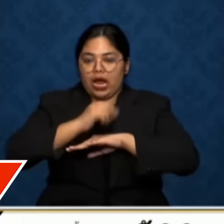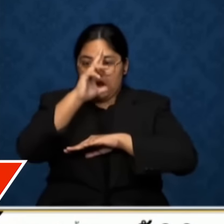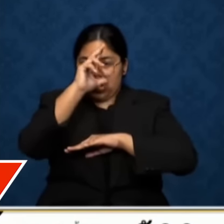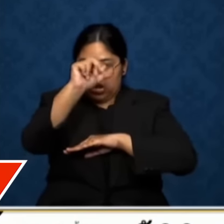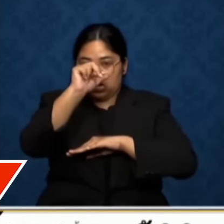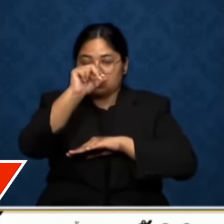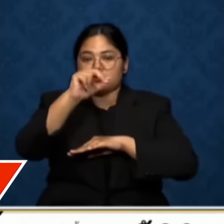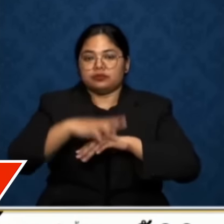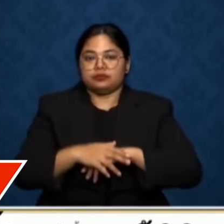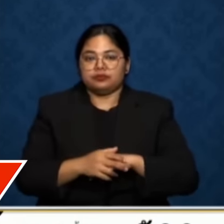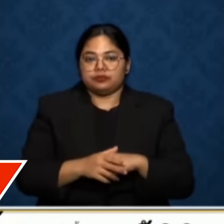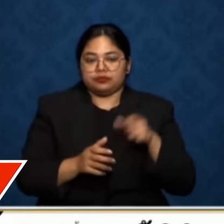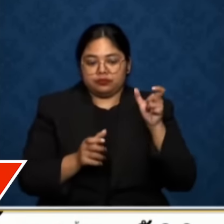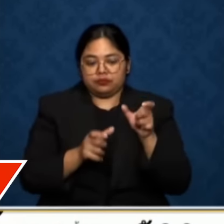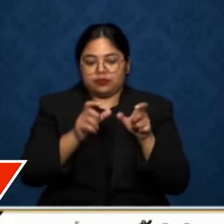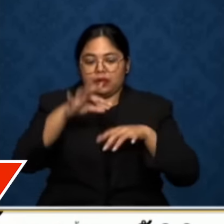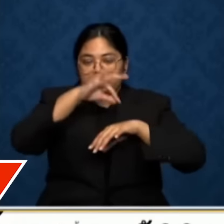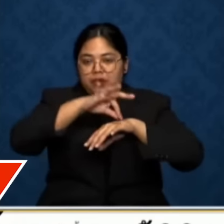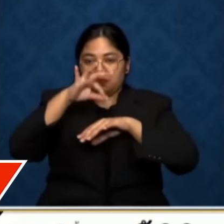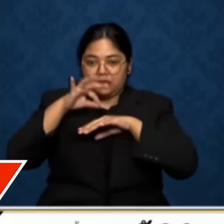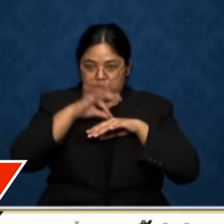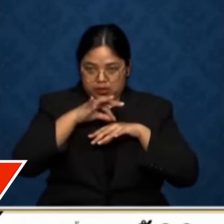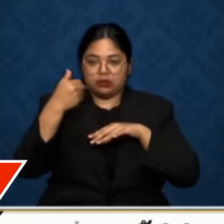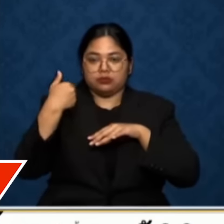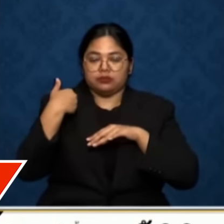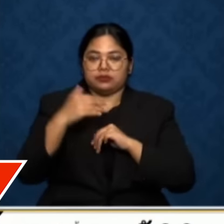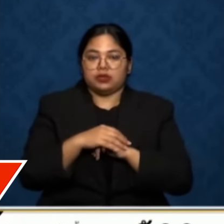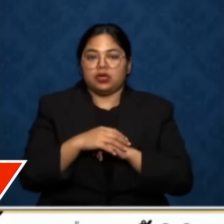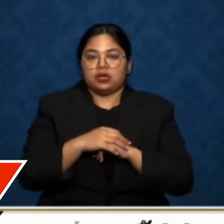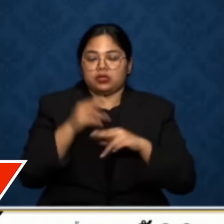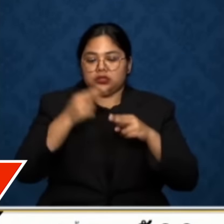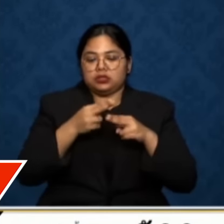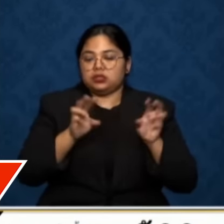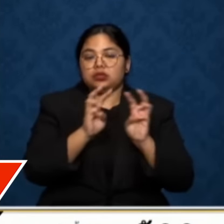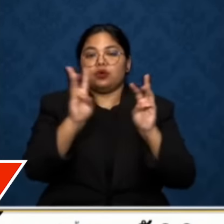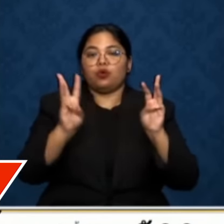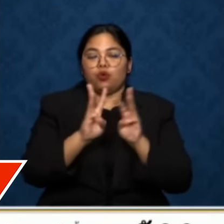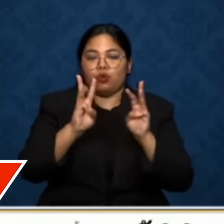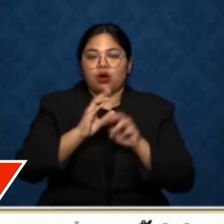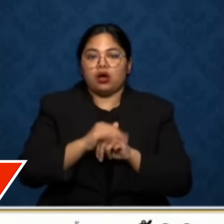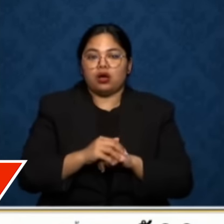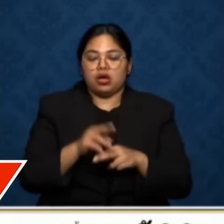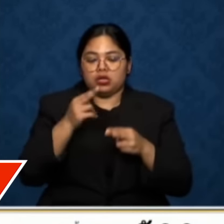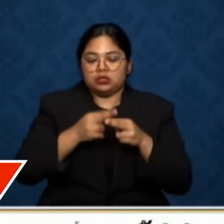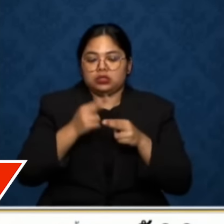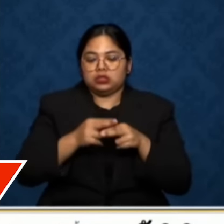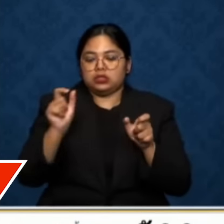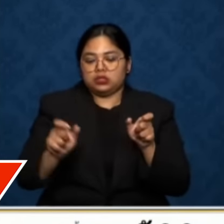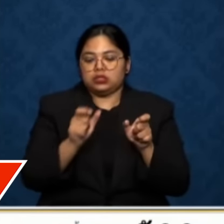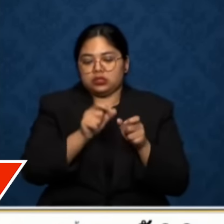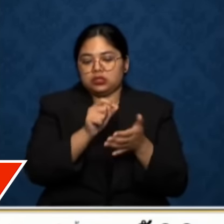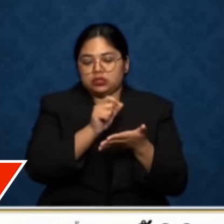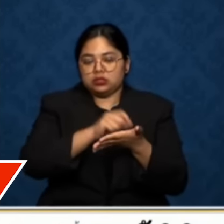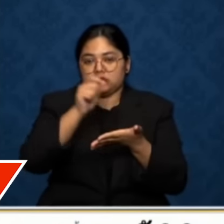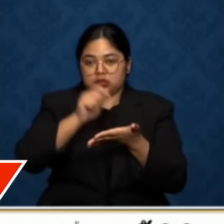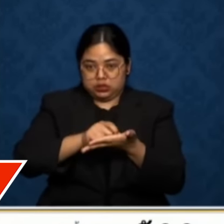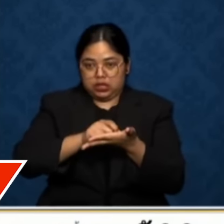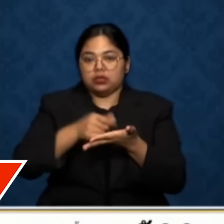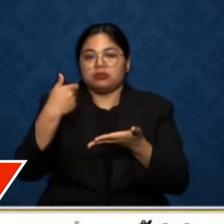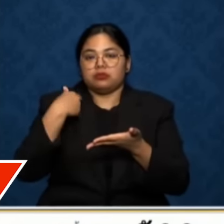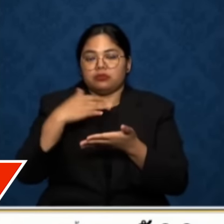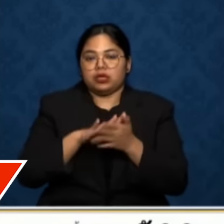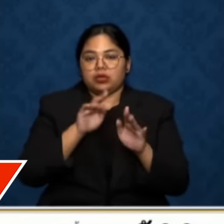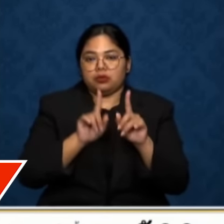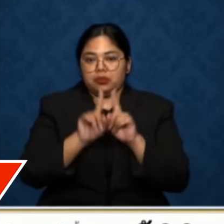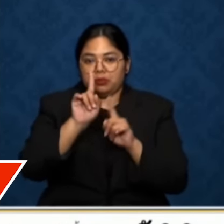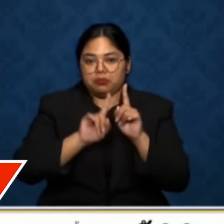ช่องว่างๆผมเป็นตำแหน่งเฉยๆนะครับมี3ตำแหน่งนี้ผมเชื่อว่ามีลายเซ็นครบหมดประเมินณวันที่179